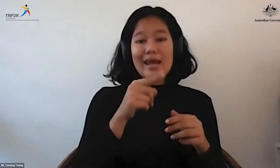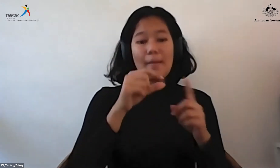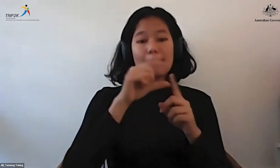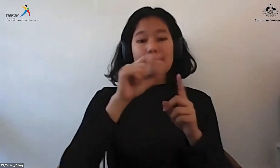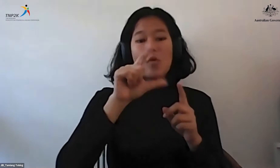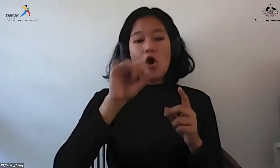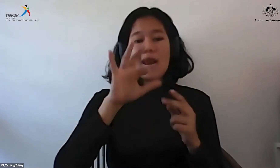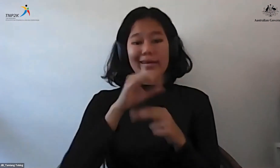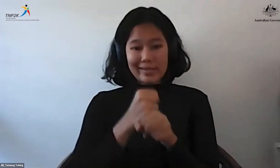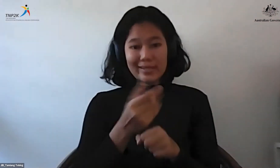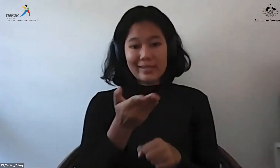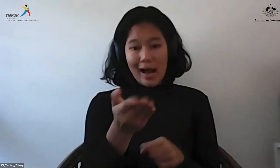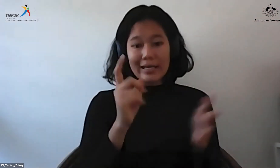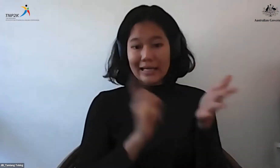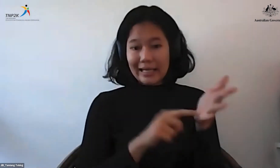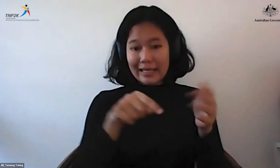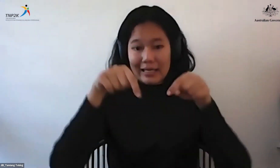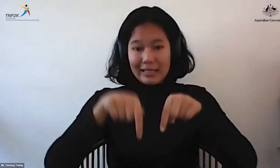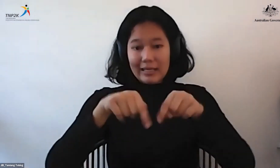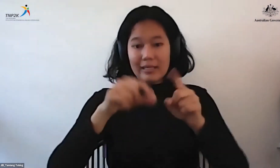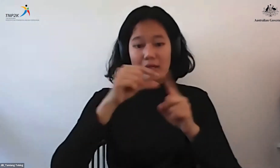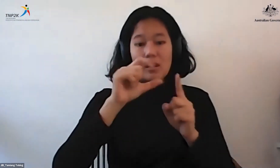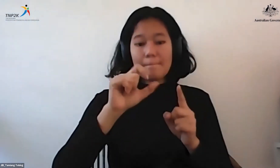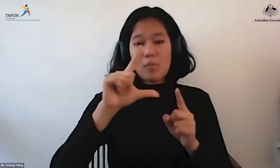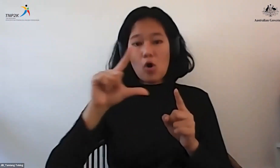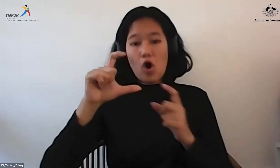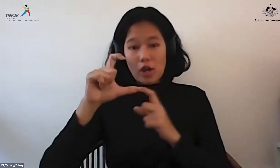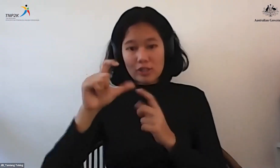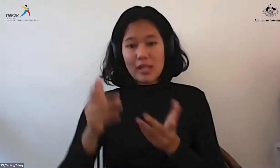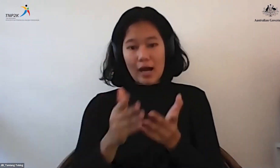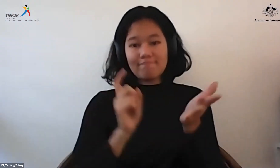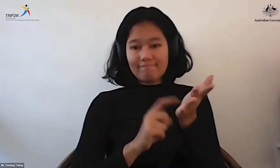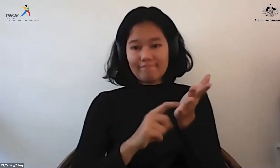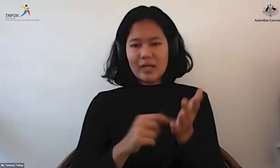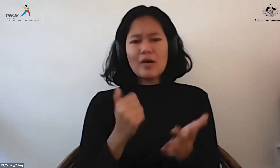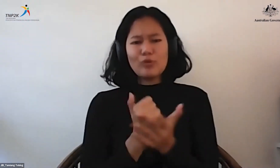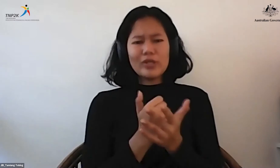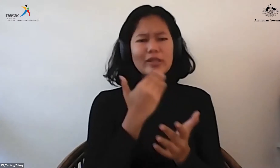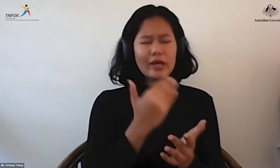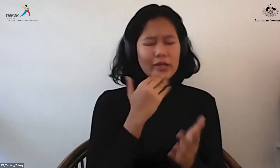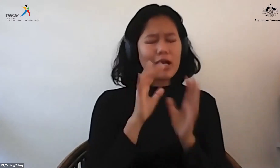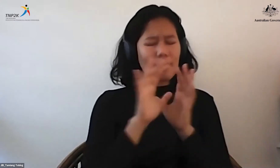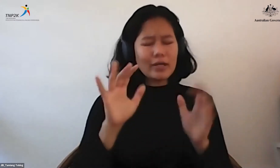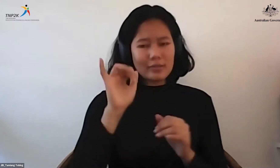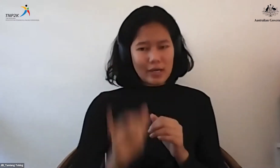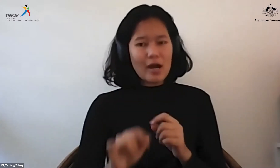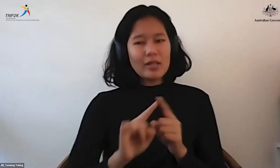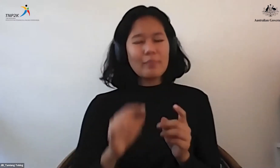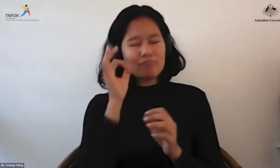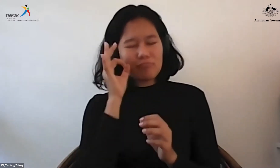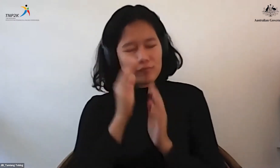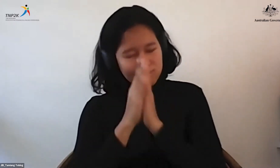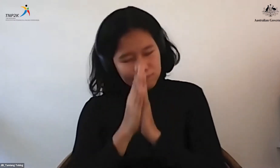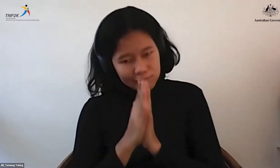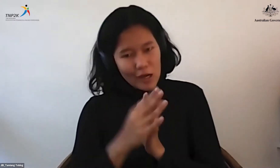polls, boleh diklik untuk diisi. Memang masih banyak pertanyaan. Kami sekali lagi mohon maaf tidak